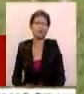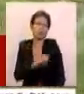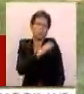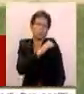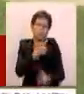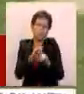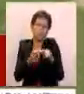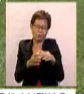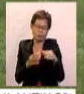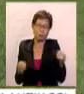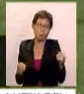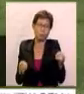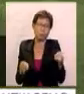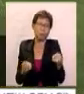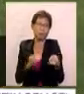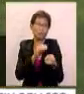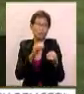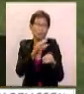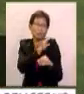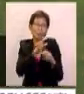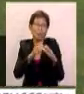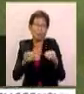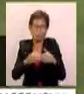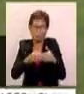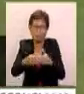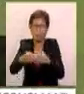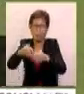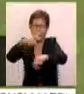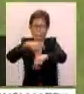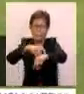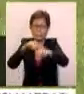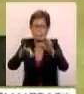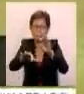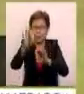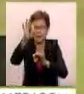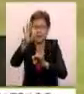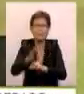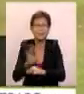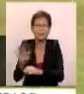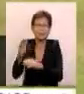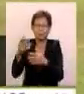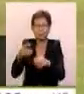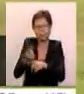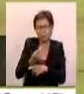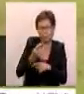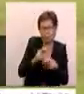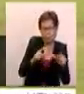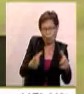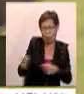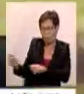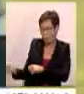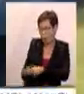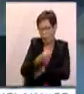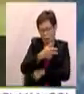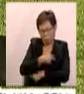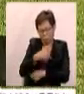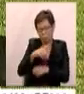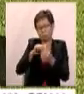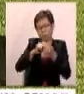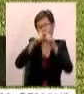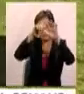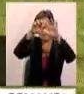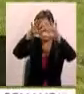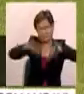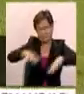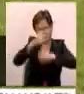Jurulatih dari Jepun, Katsumi Harada, mengetuai sesi pemilihan. Harada yang pernah melatih pasukan baseball Indonesia pada Sukan C